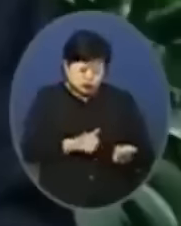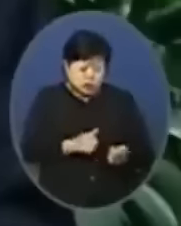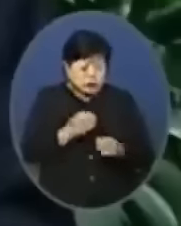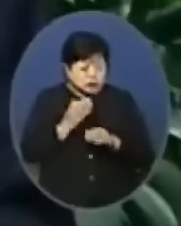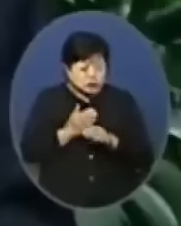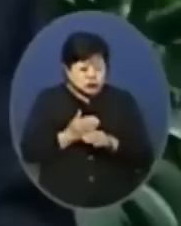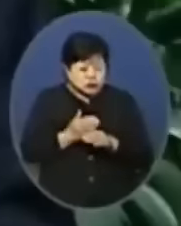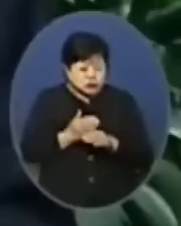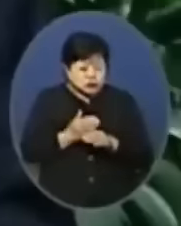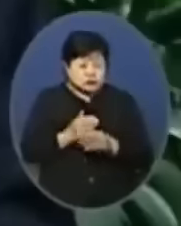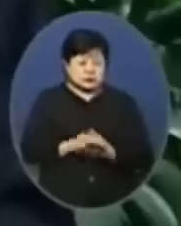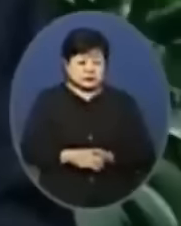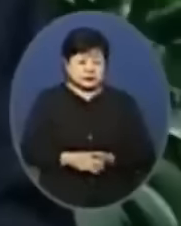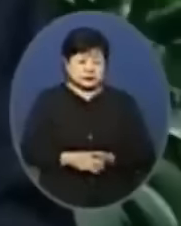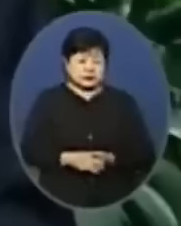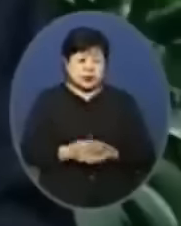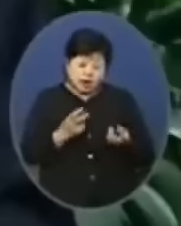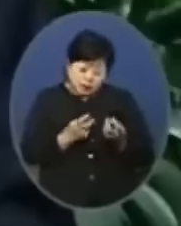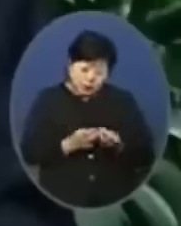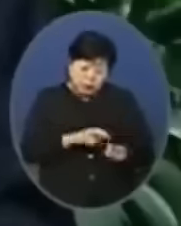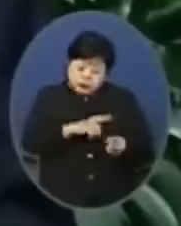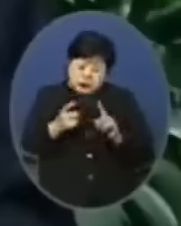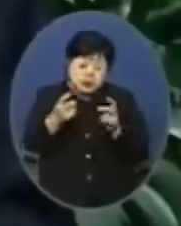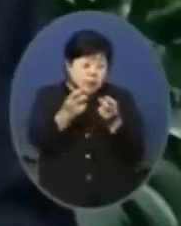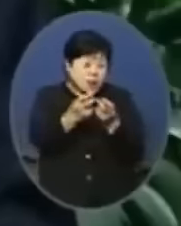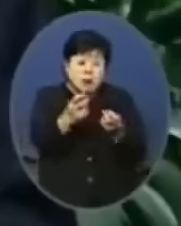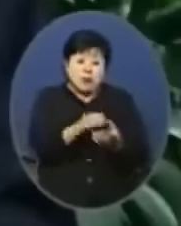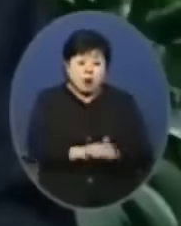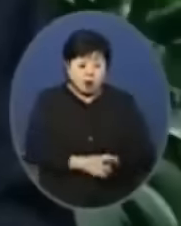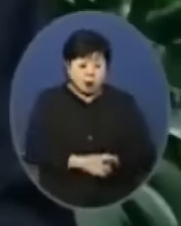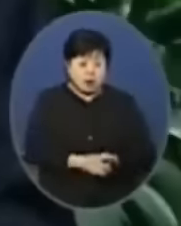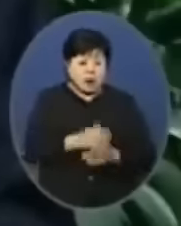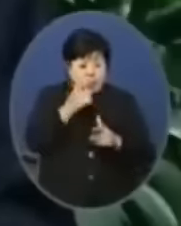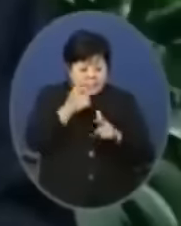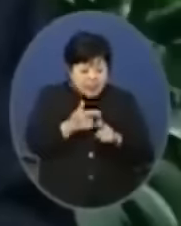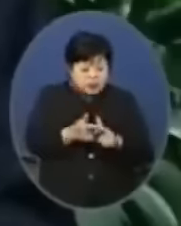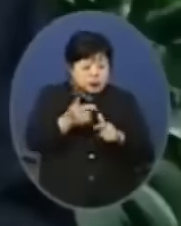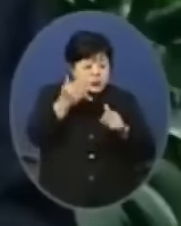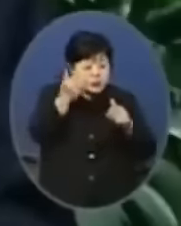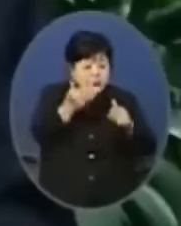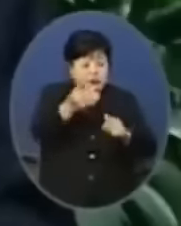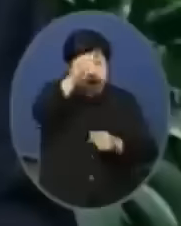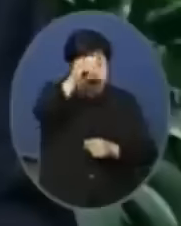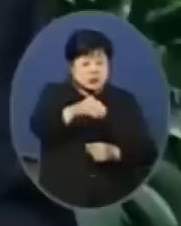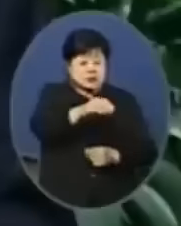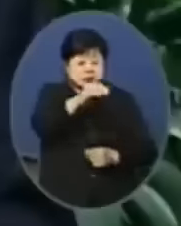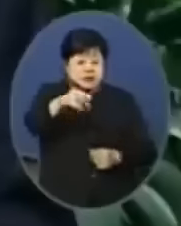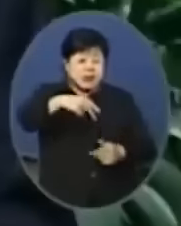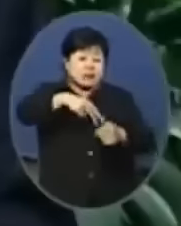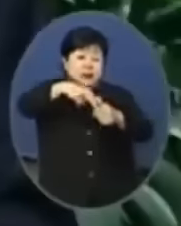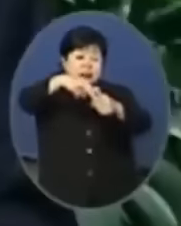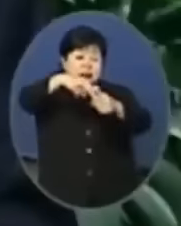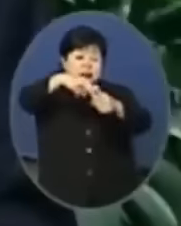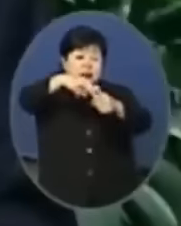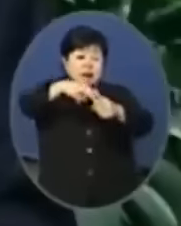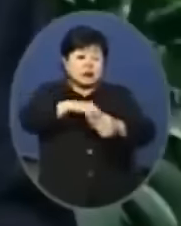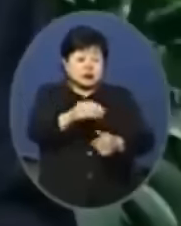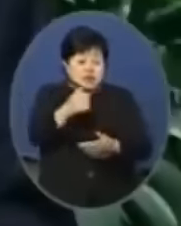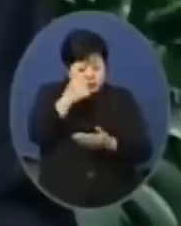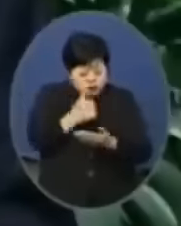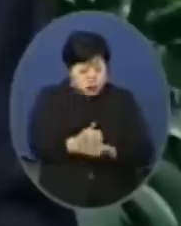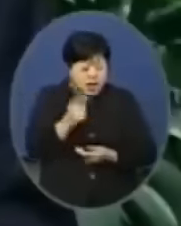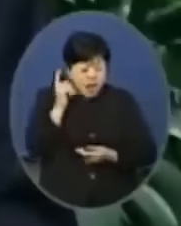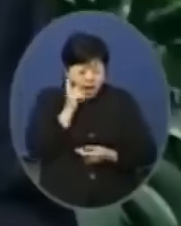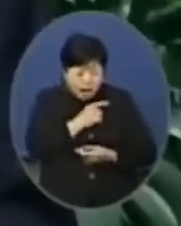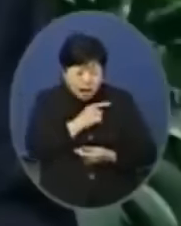있어요. 어떻게 해서 살아날 수 있는 것입니까? 예수님이 십자가에 매달려서 우리의